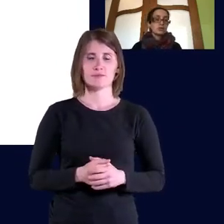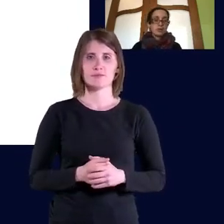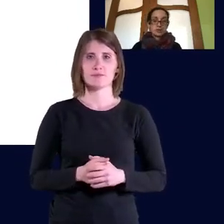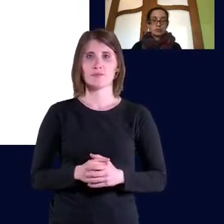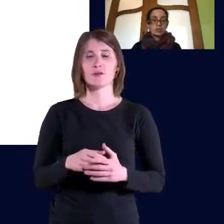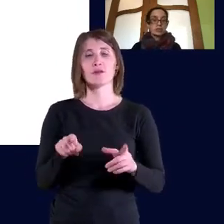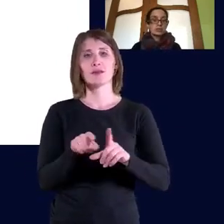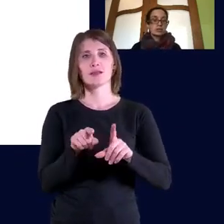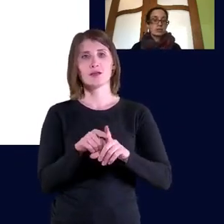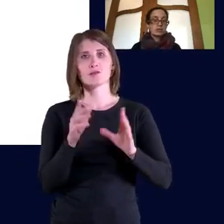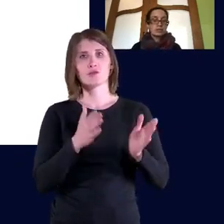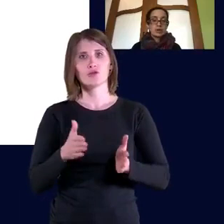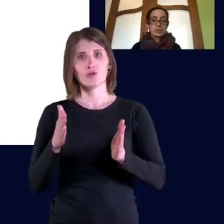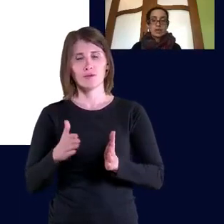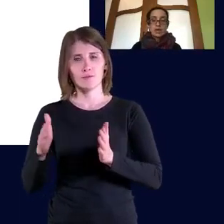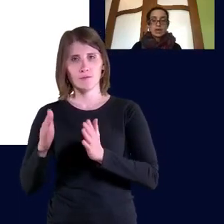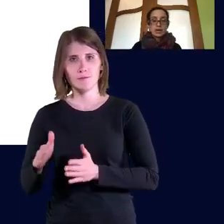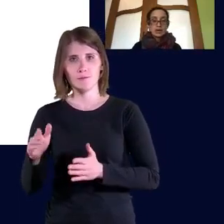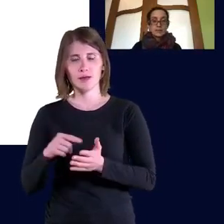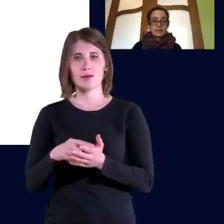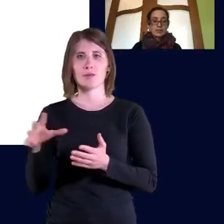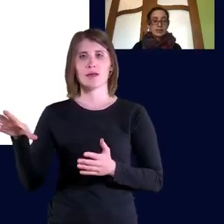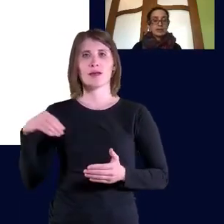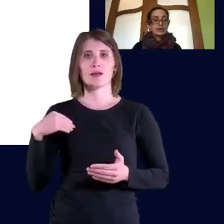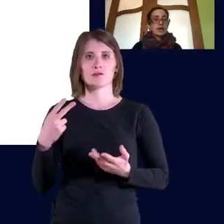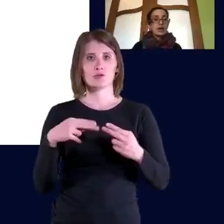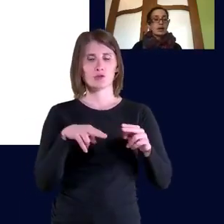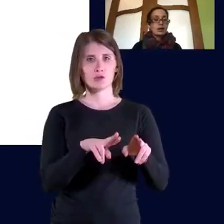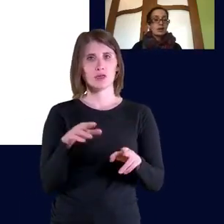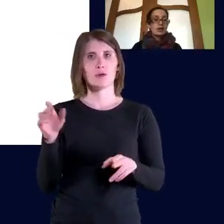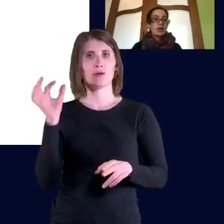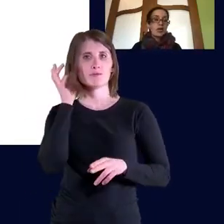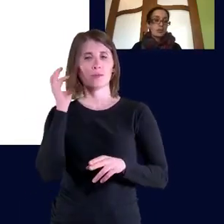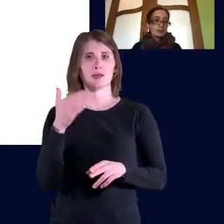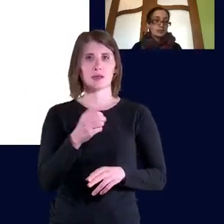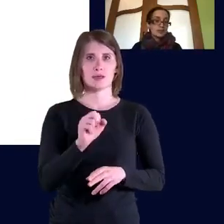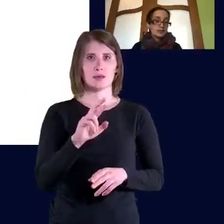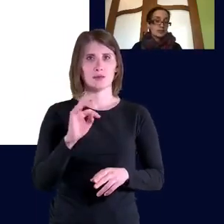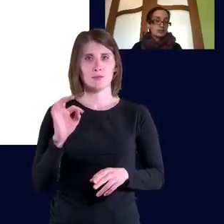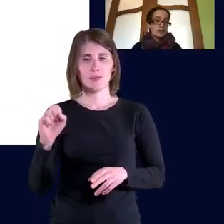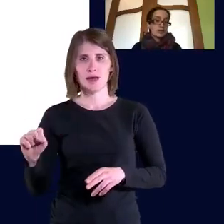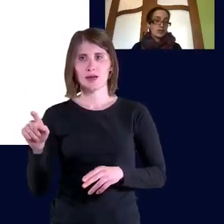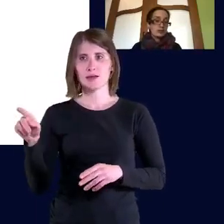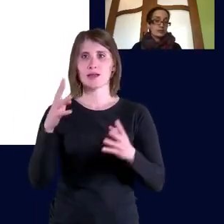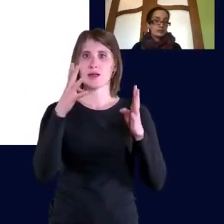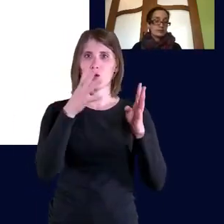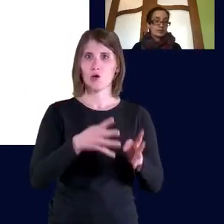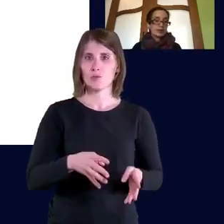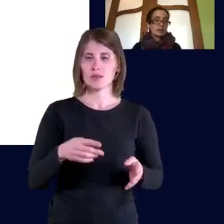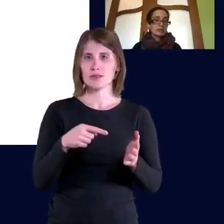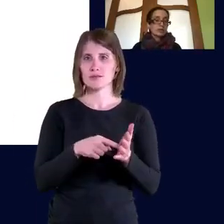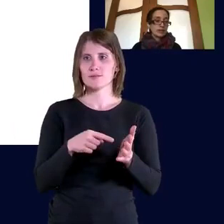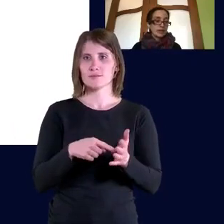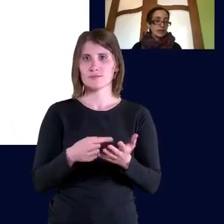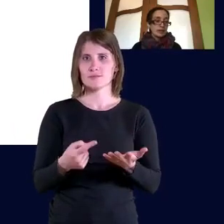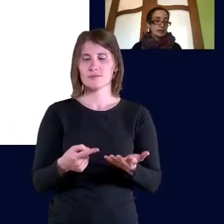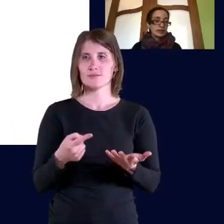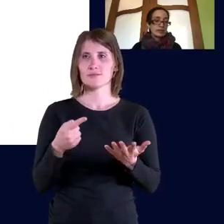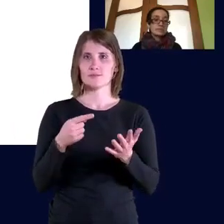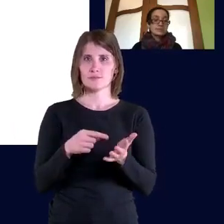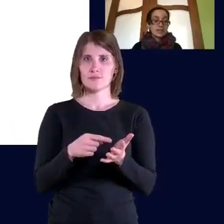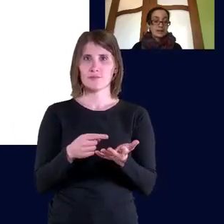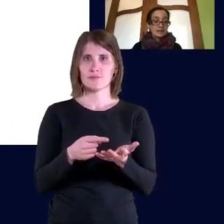przygotowujemy właśnie tutaj z udziałem pani Marty opis.do do